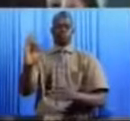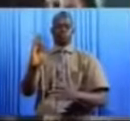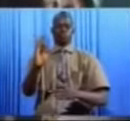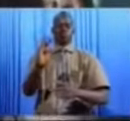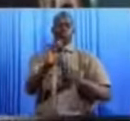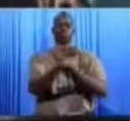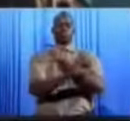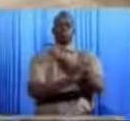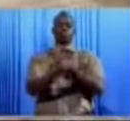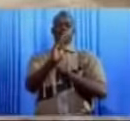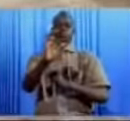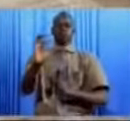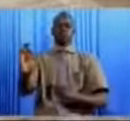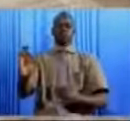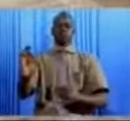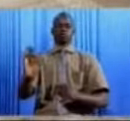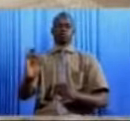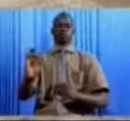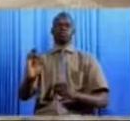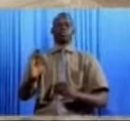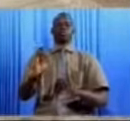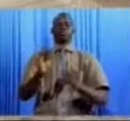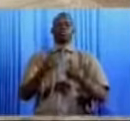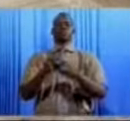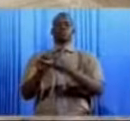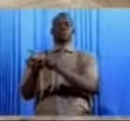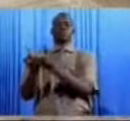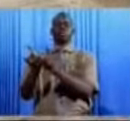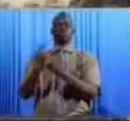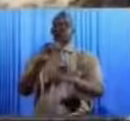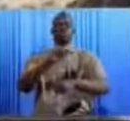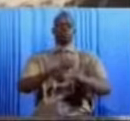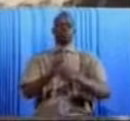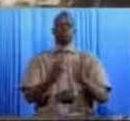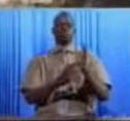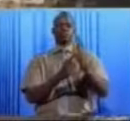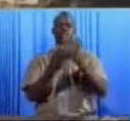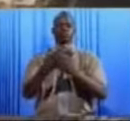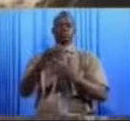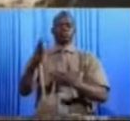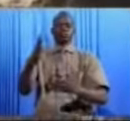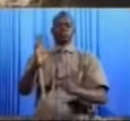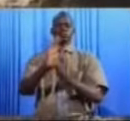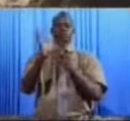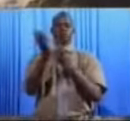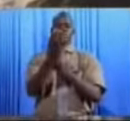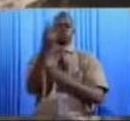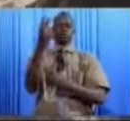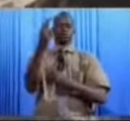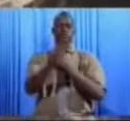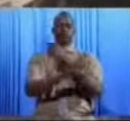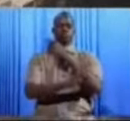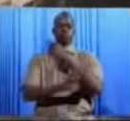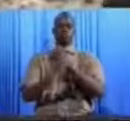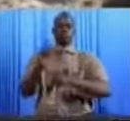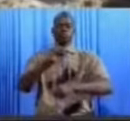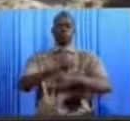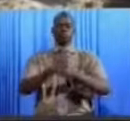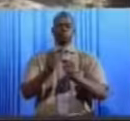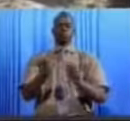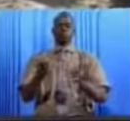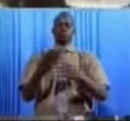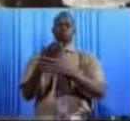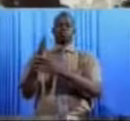de l'oubritenga au burkina faso la diversité de leur montre la richesse culturelle des régions ces artistes en